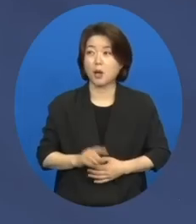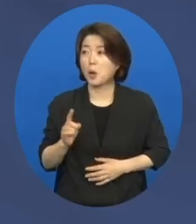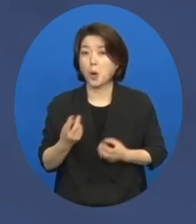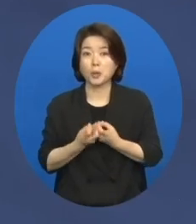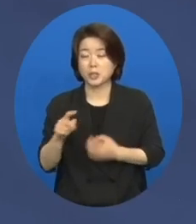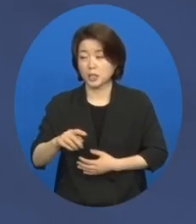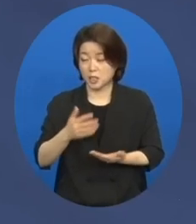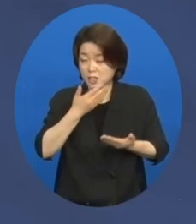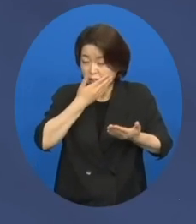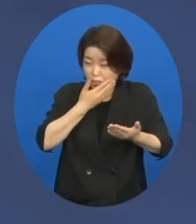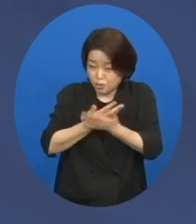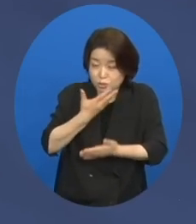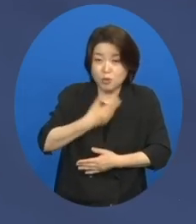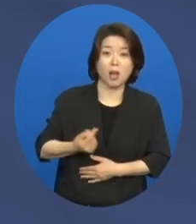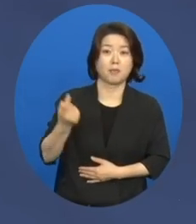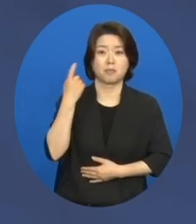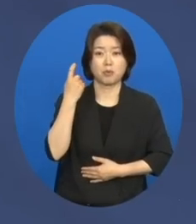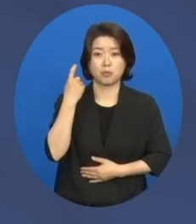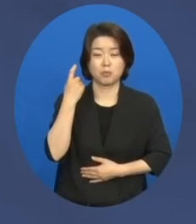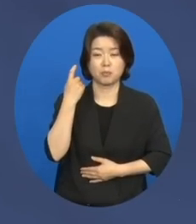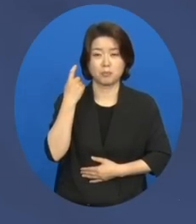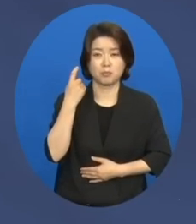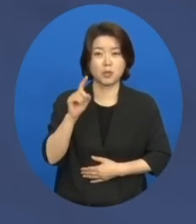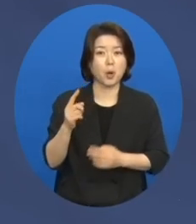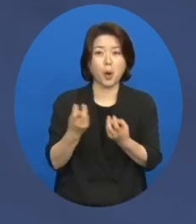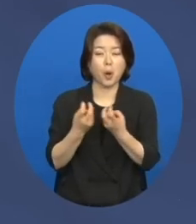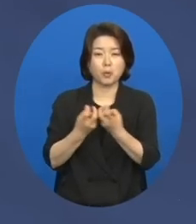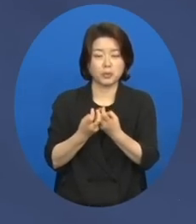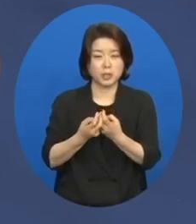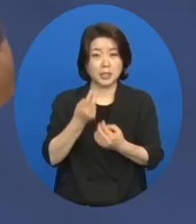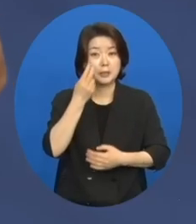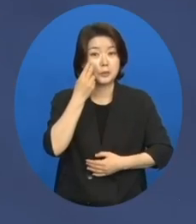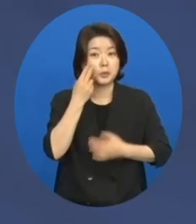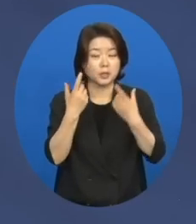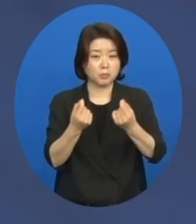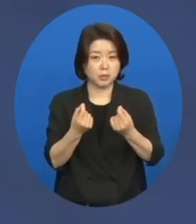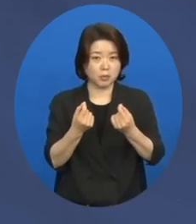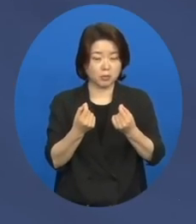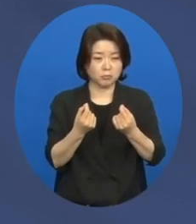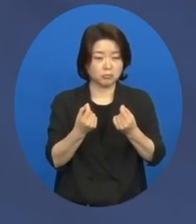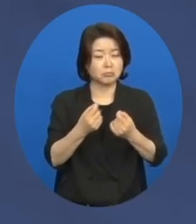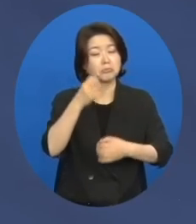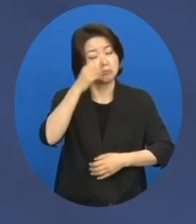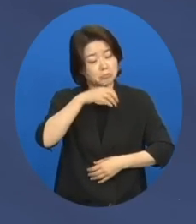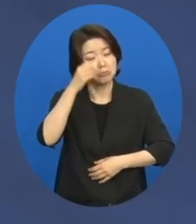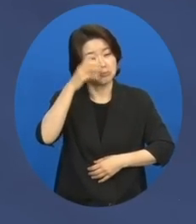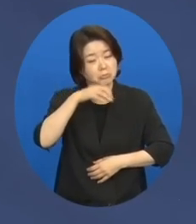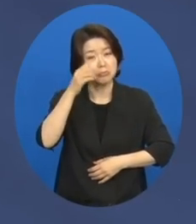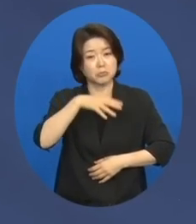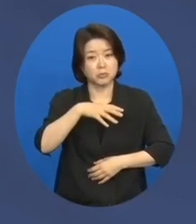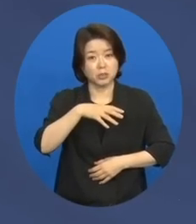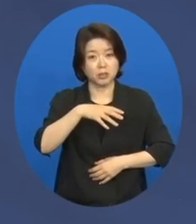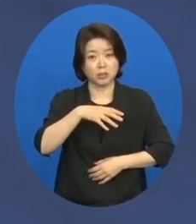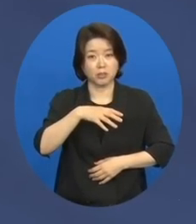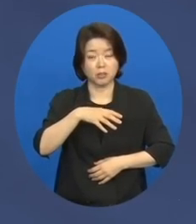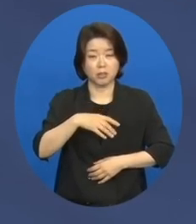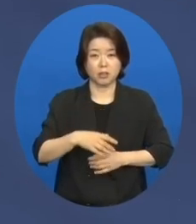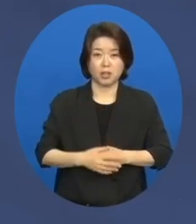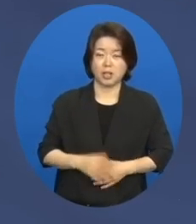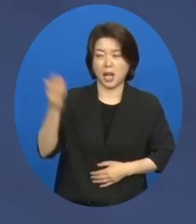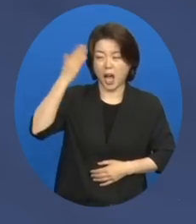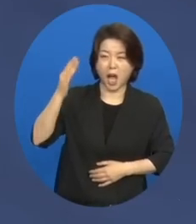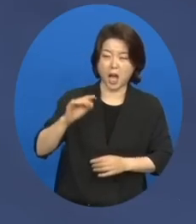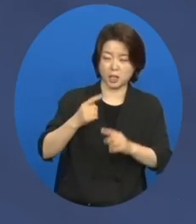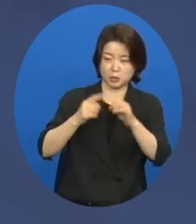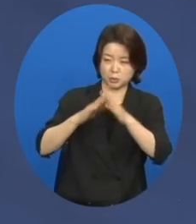이 중요한 복음을 어떻게 이렇게 농담처럼 통과 의례처럼 이러지요? 한국교회